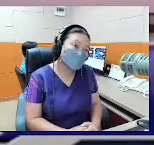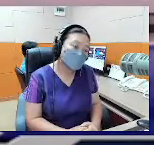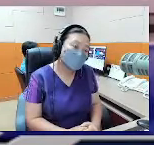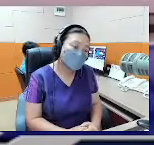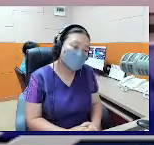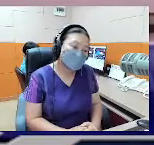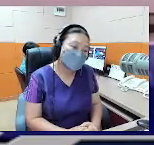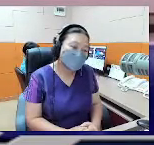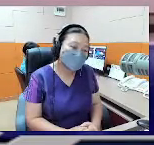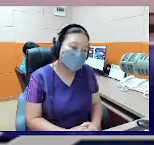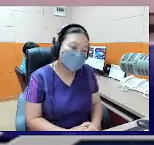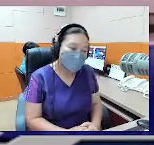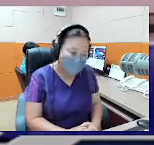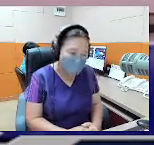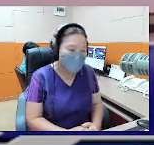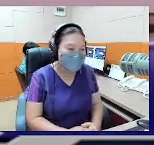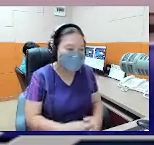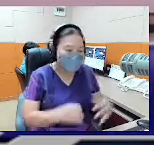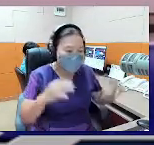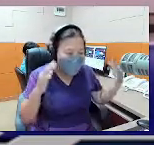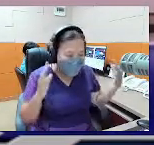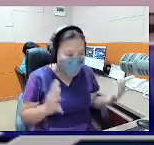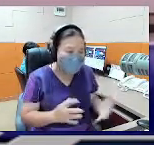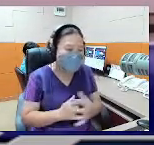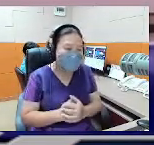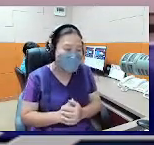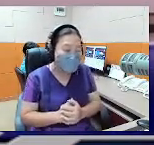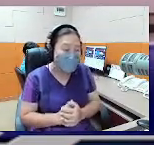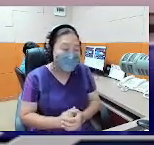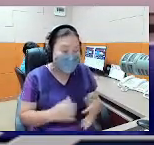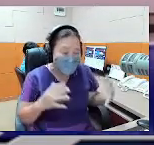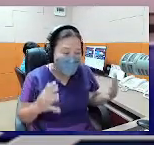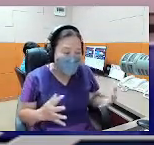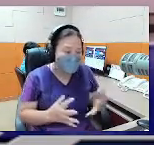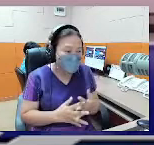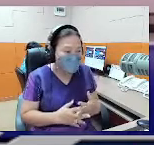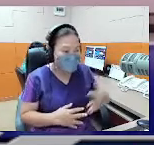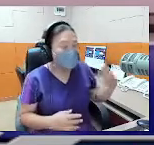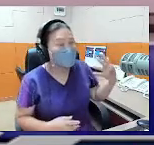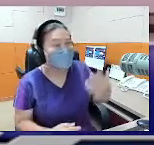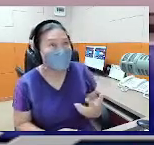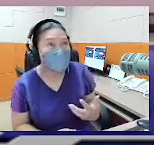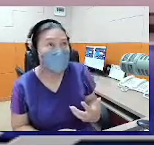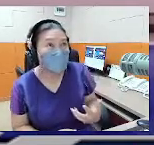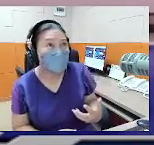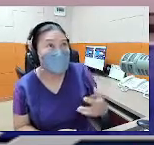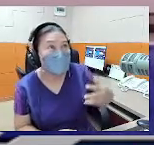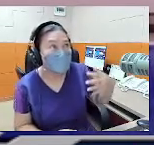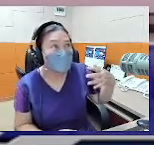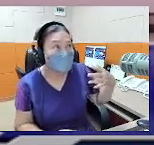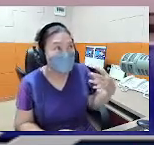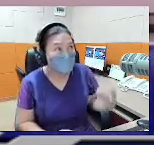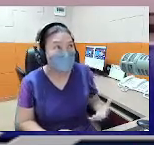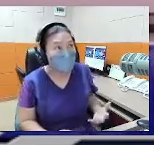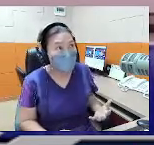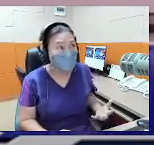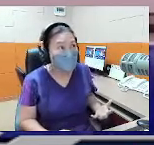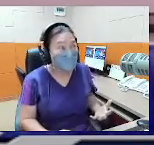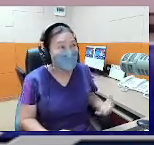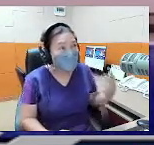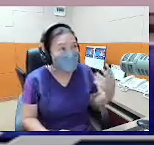รึกษาเข้าไปให้ความดูแลด้วยค่ะ ค่ะเพราะฉะนั้นตรงนี้มั่นใจได้แล้วหลายๆคนบอกว่าเอ๊ะแล้วถ้าเกิดเข้ามาเรีย